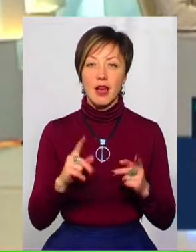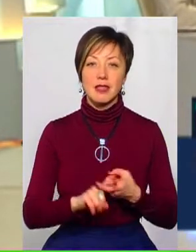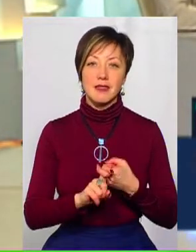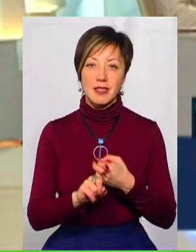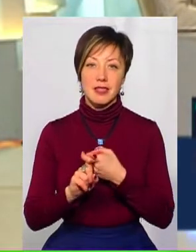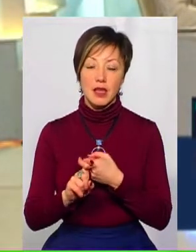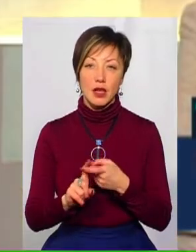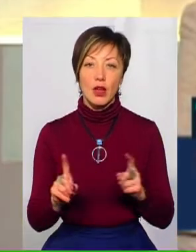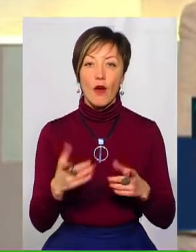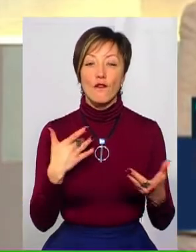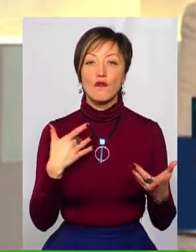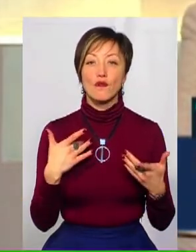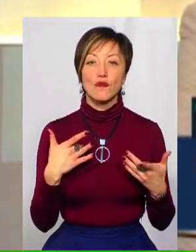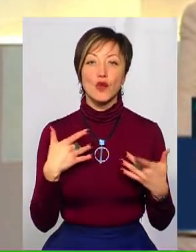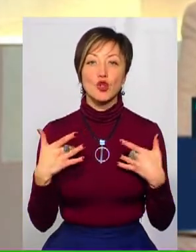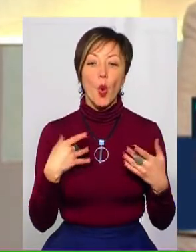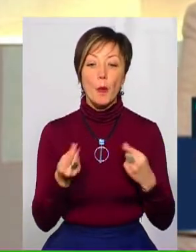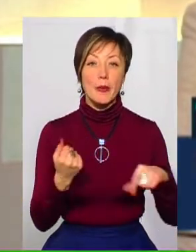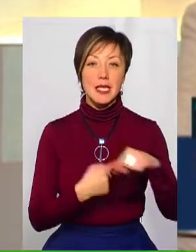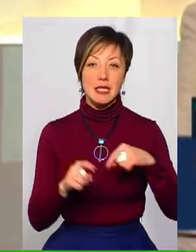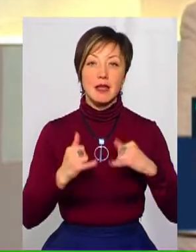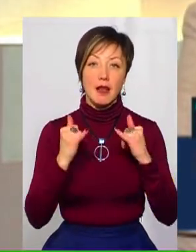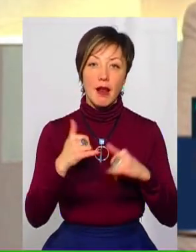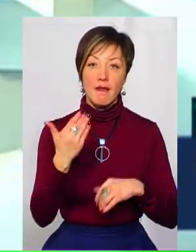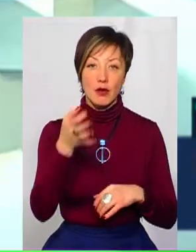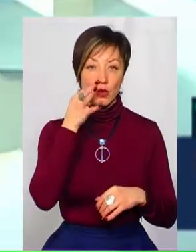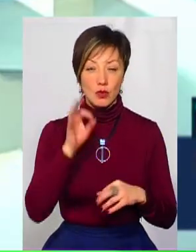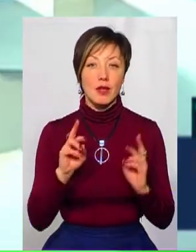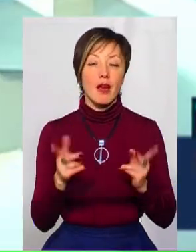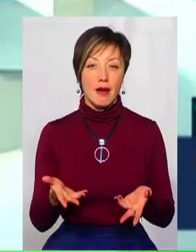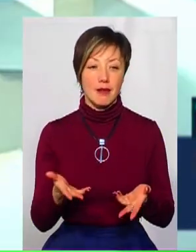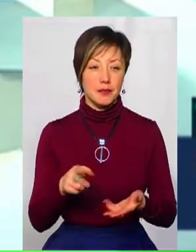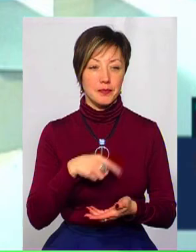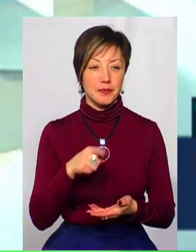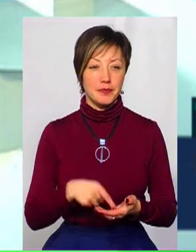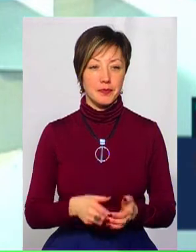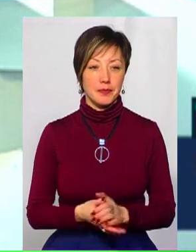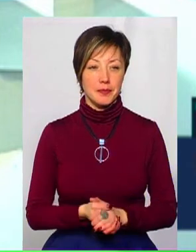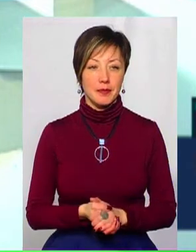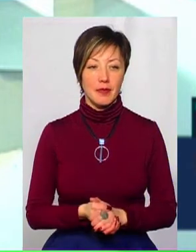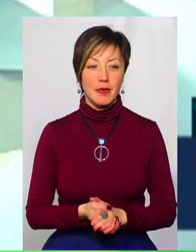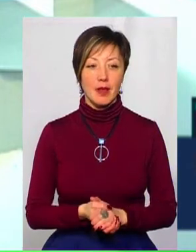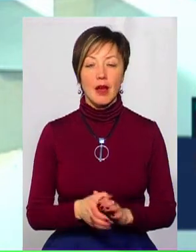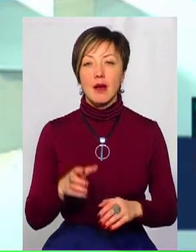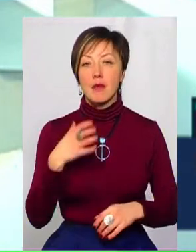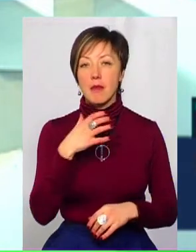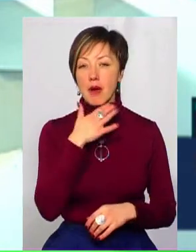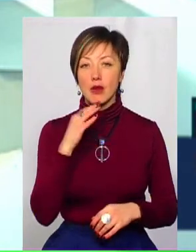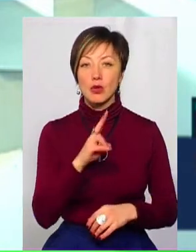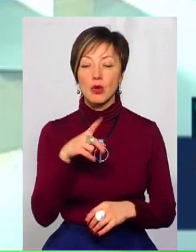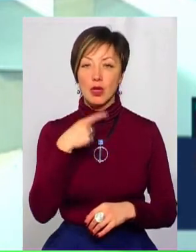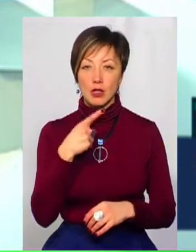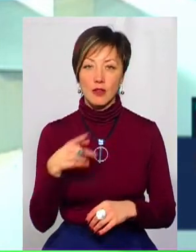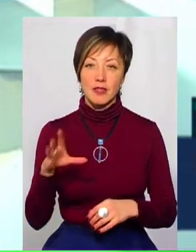ви вважаєте, в шоу-бізнесі в цілому, от для вас, з вашого досвіду, як? Багато хто говорить, що зв'язки дуже важливі, і загалом